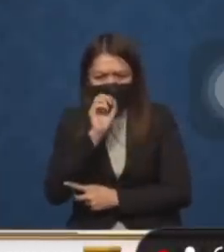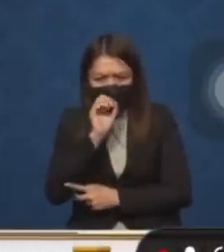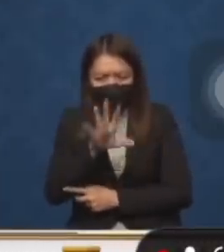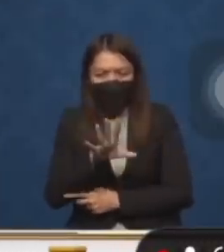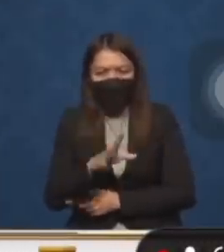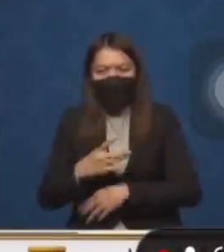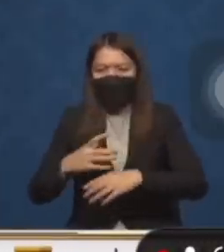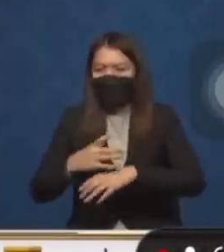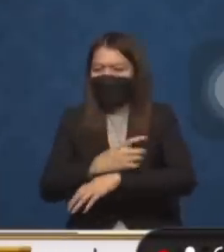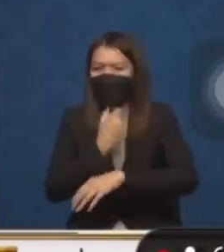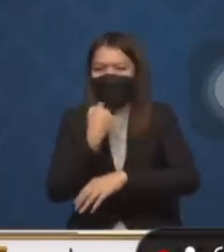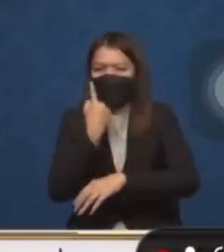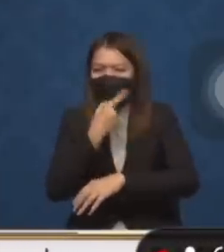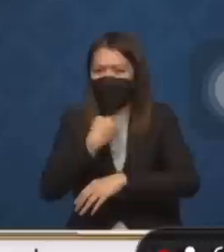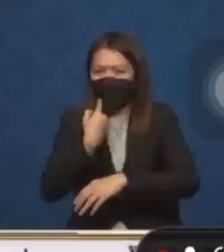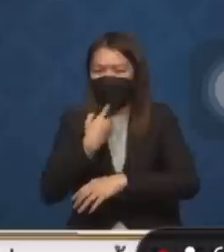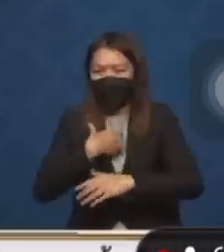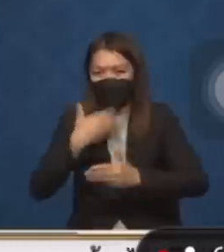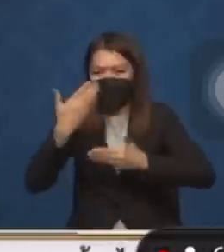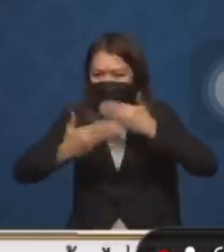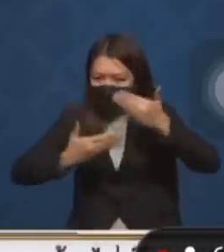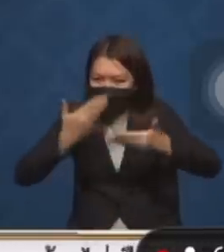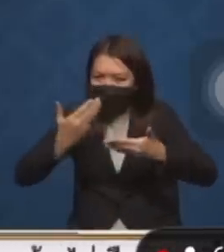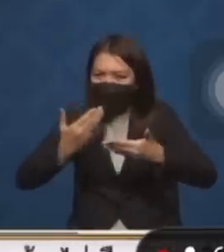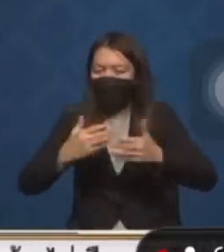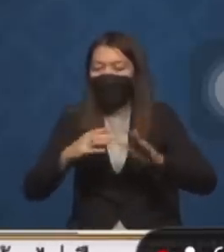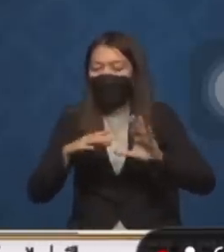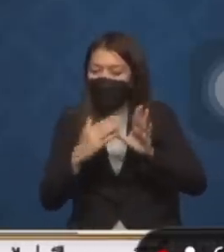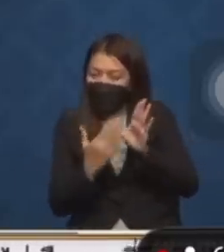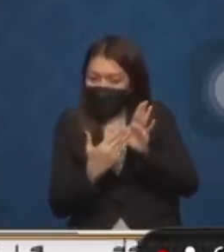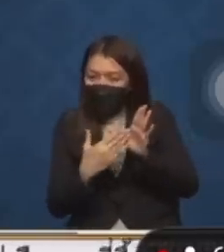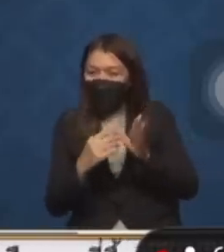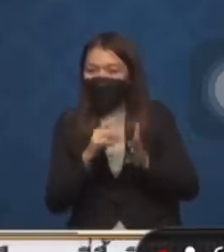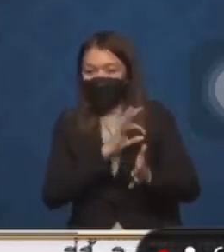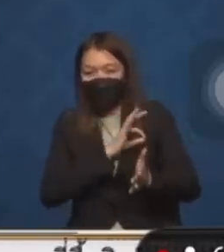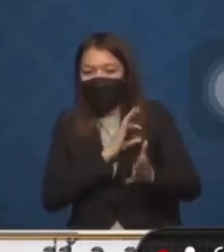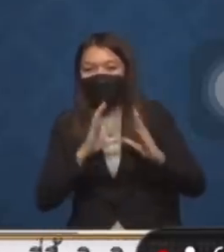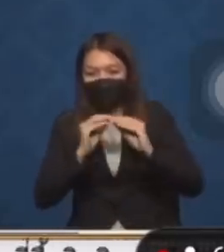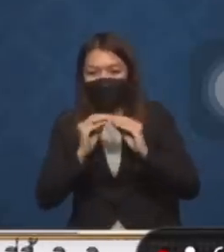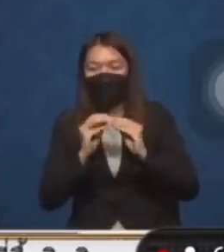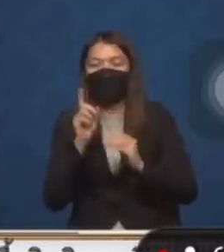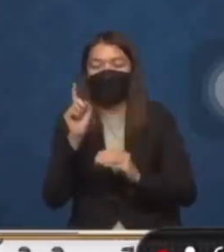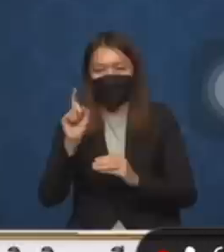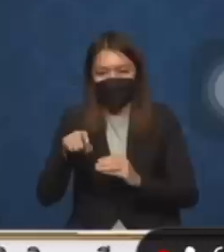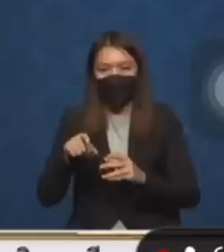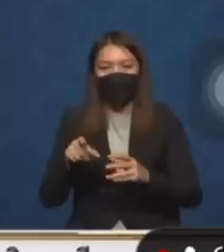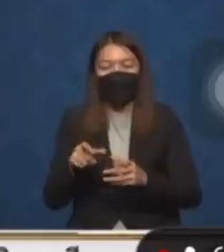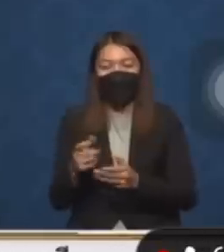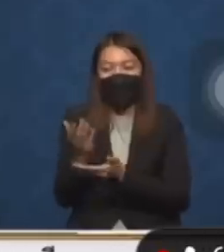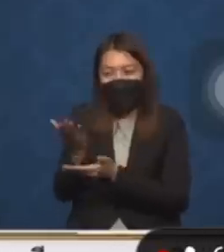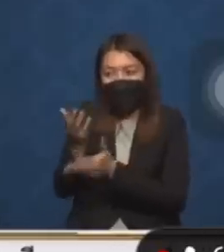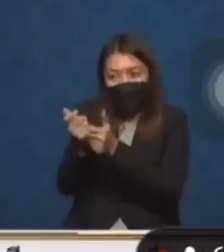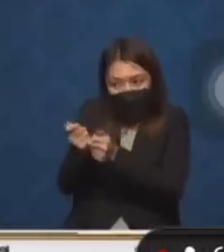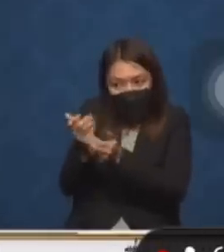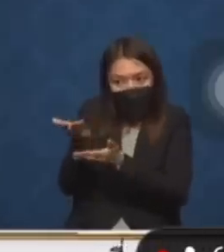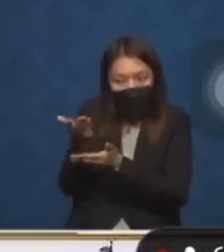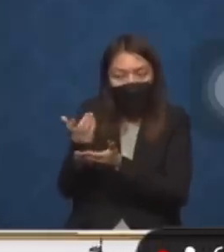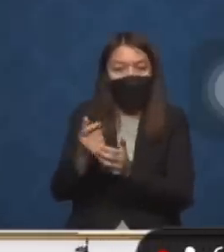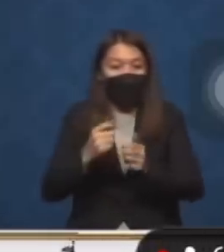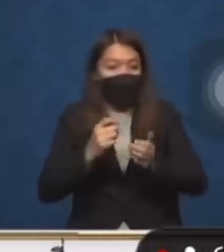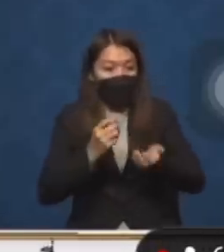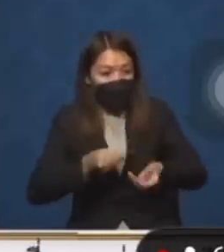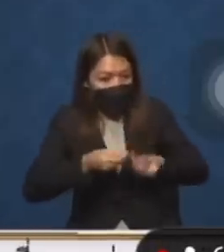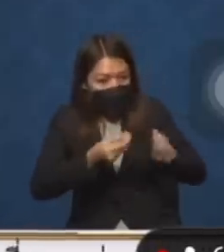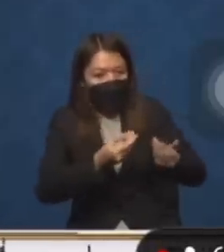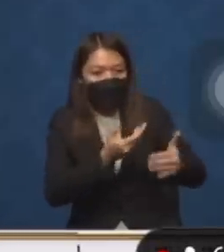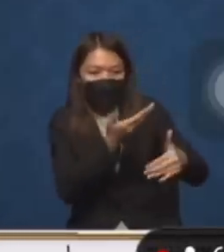พักการเมืองไหนอยากจะทำกจการมาลายอยากจะรับสมัสมาชิอยากจะประชุมพักต้ได้รับอนุญาตจากคอสช.เป็รายกร